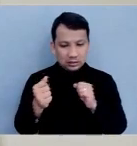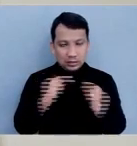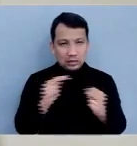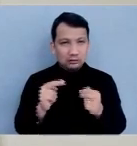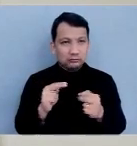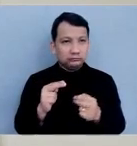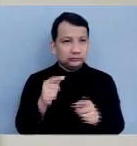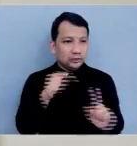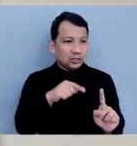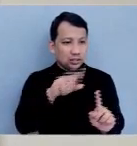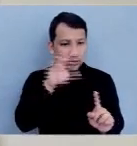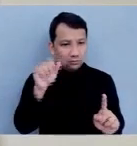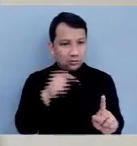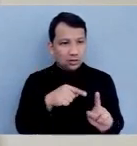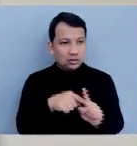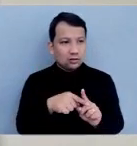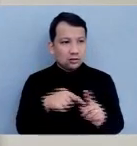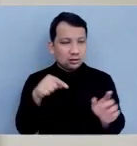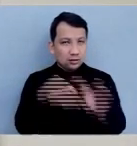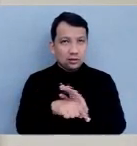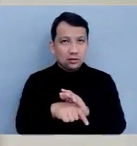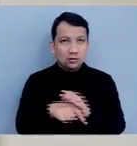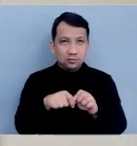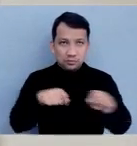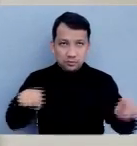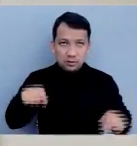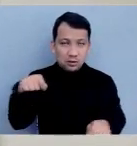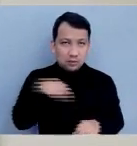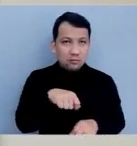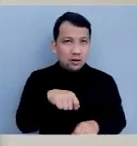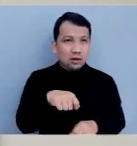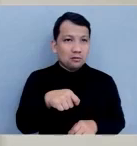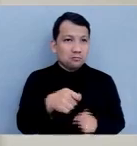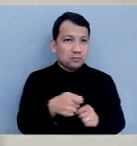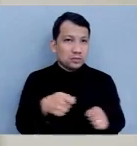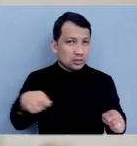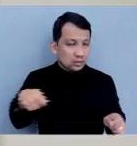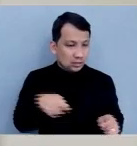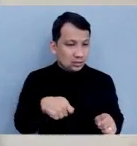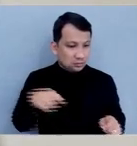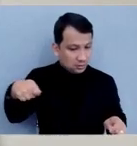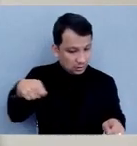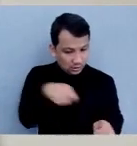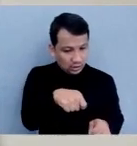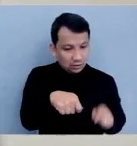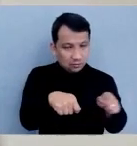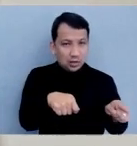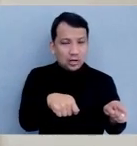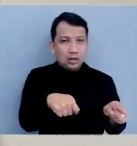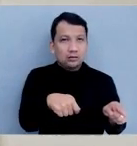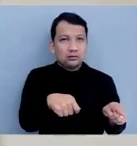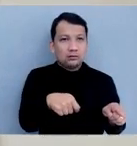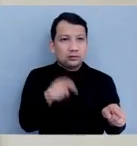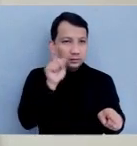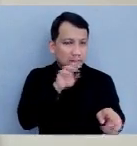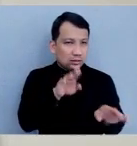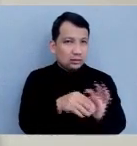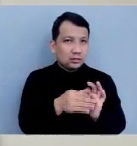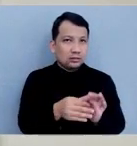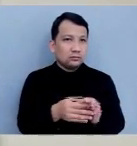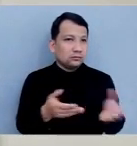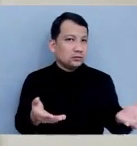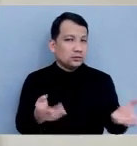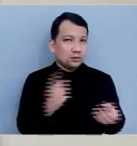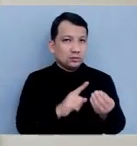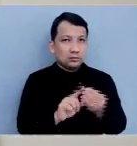allegedly itong suspect kumuha ng konsilyo at sinaksak niya yata itong kapatid niya. Parang itong